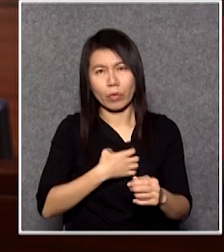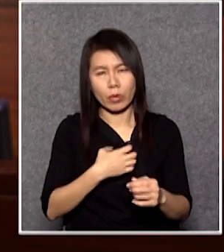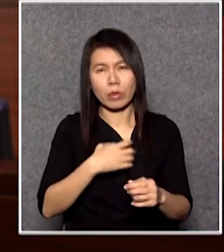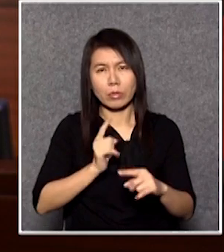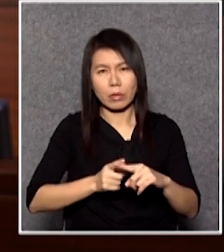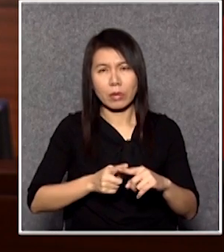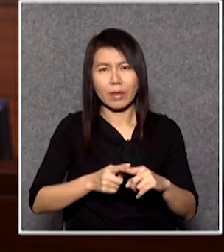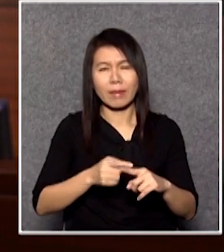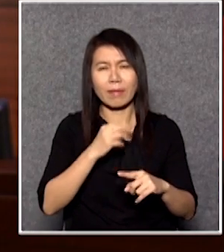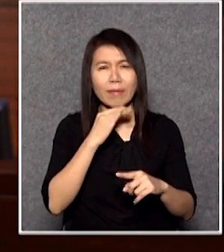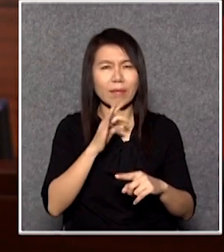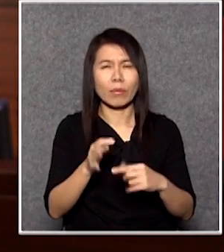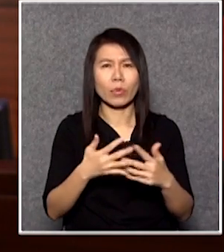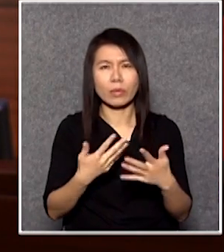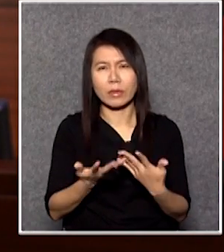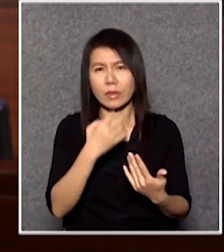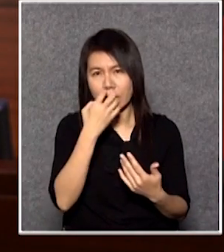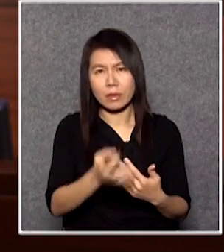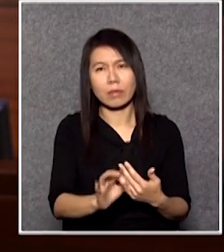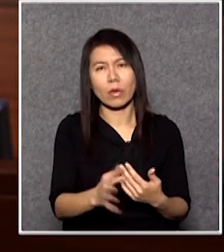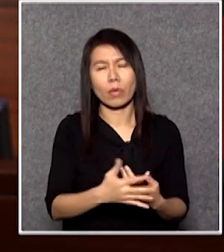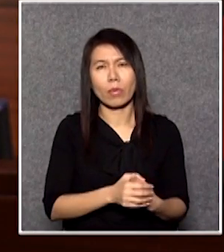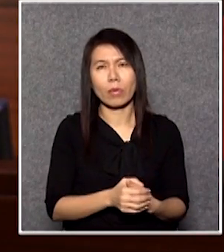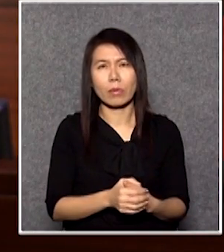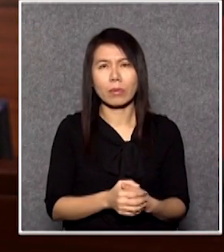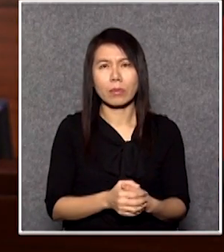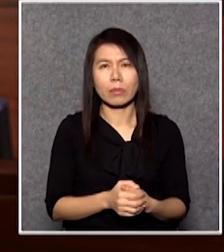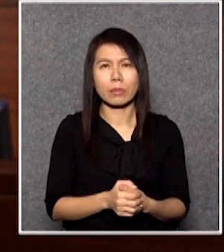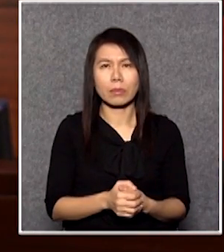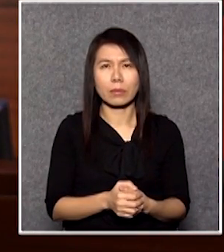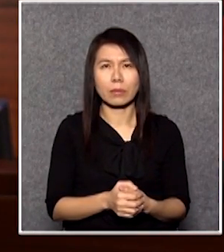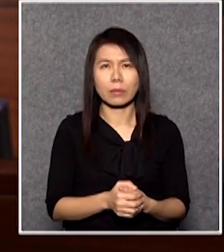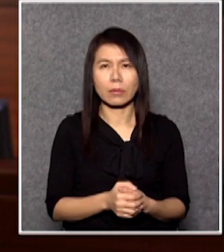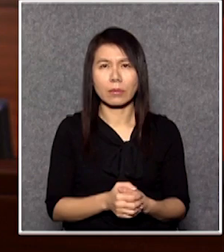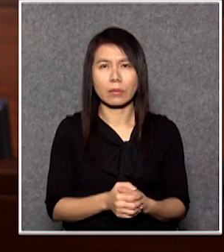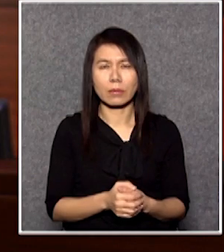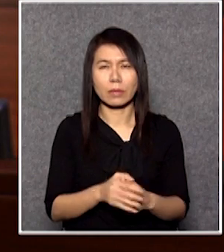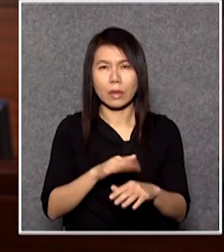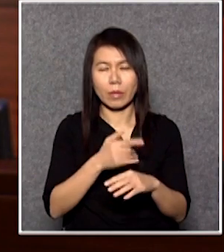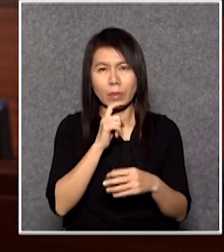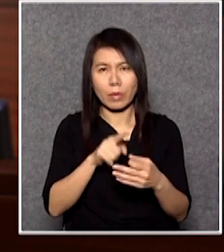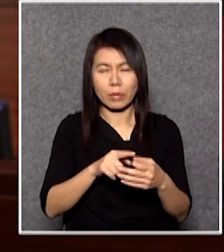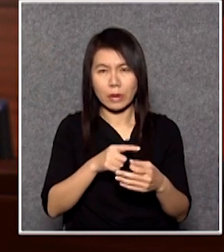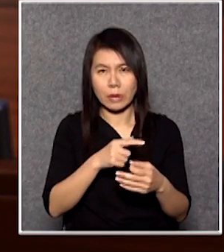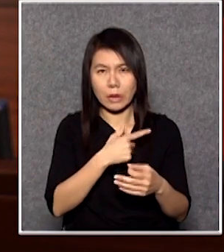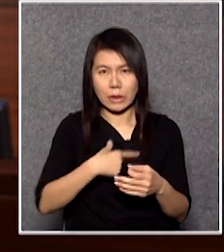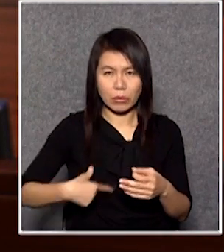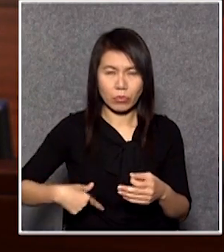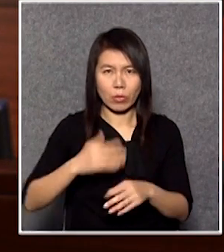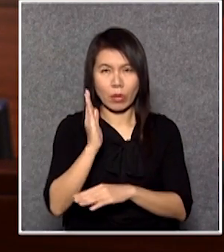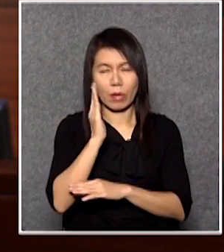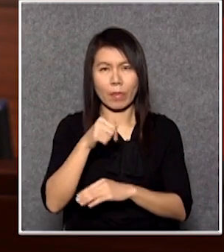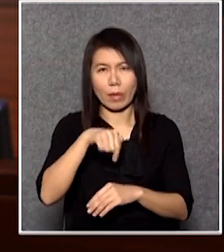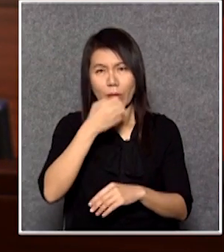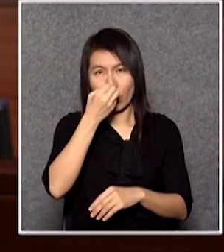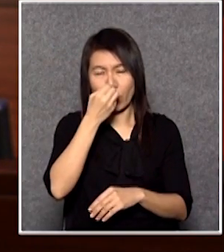件事的，他都沒有損失到的。其實剛才有位議員都說了，香港的核